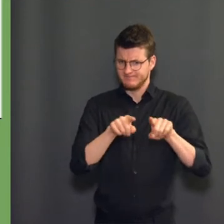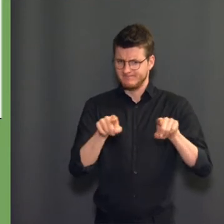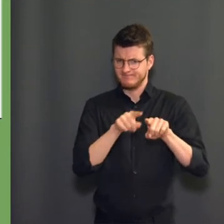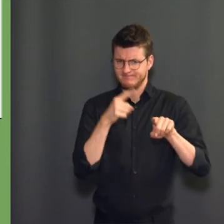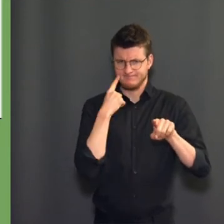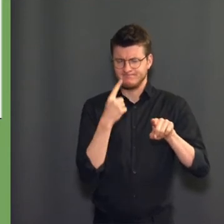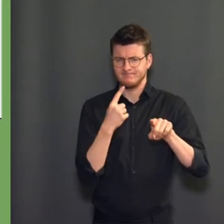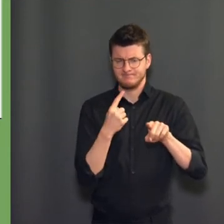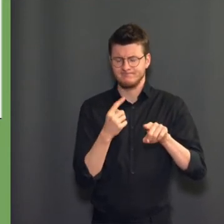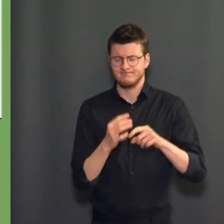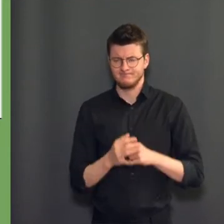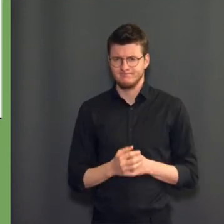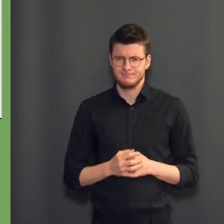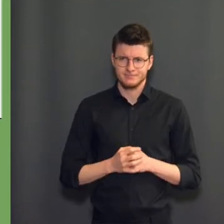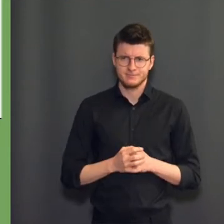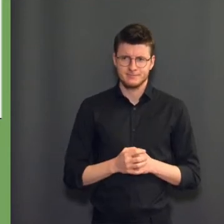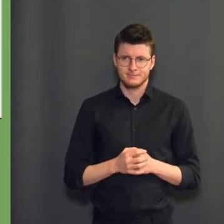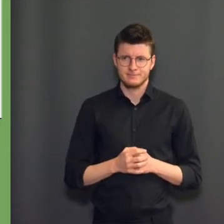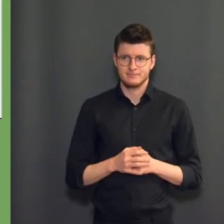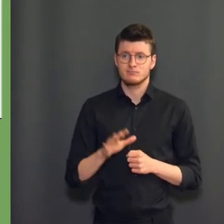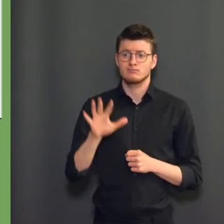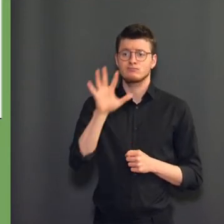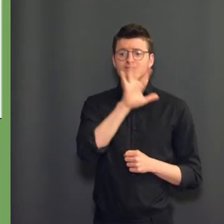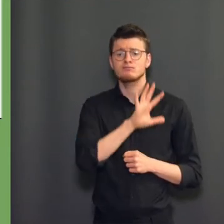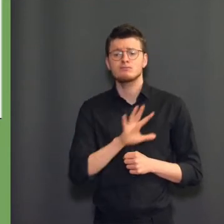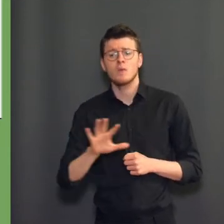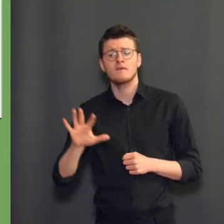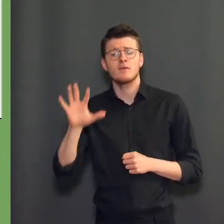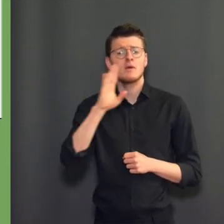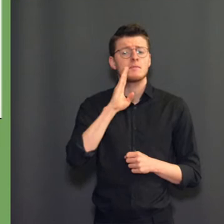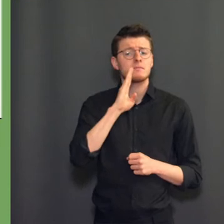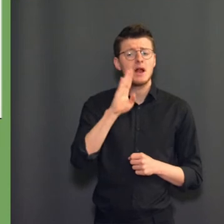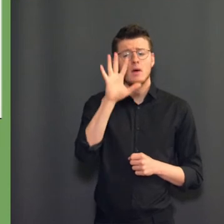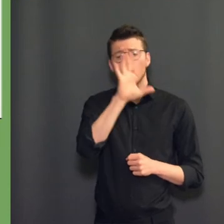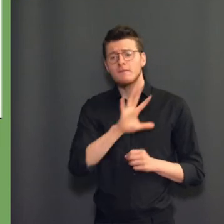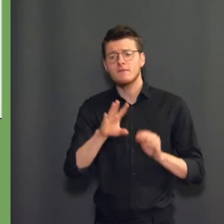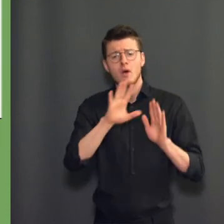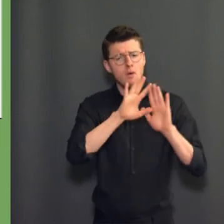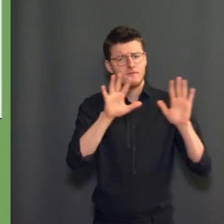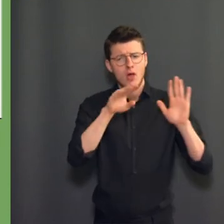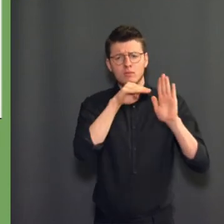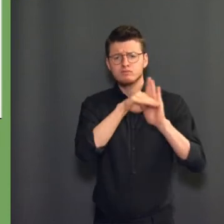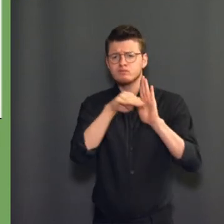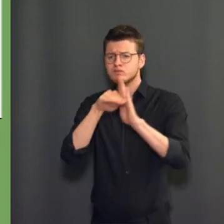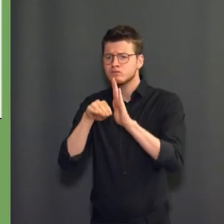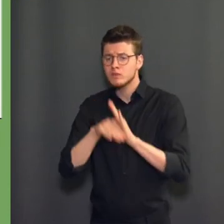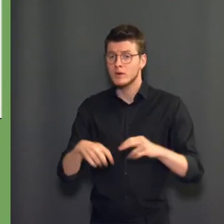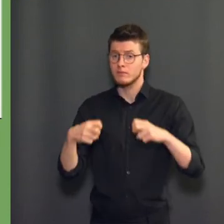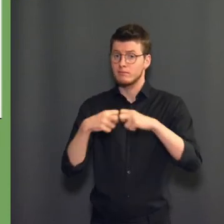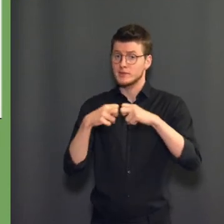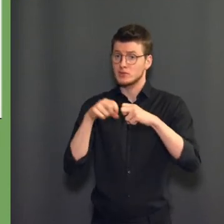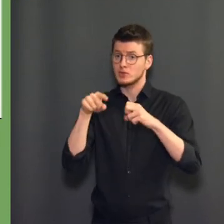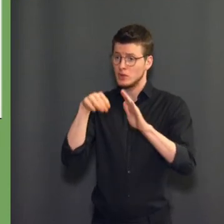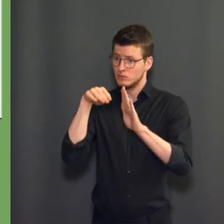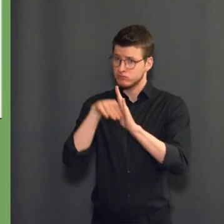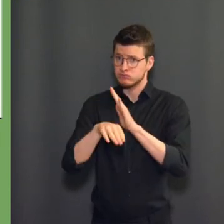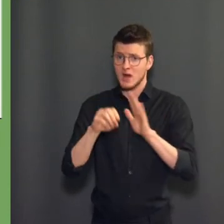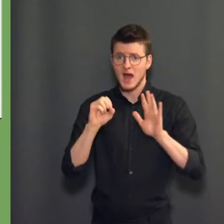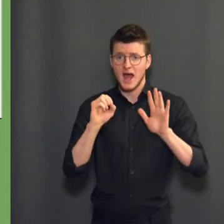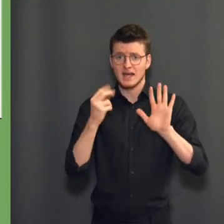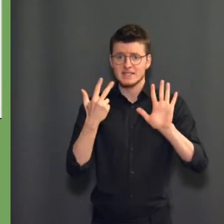De daling doet zich voor in alle gewesten, gaande van -18% in het Brussels gewest